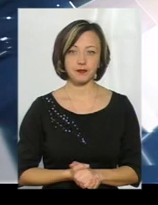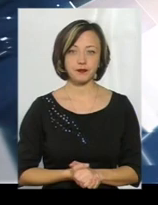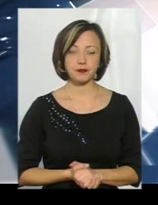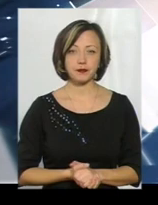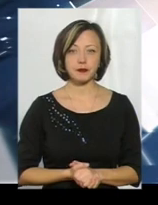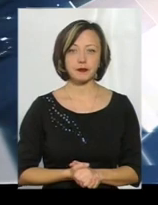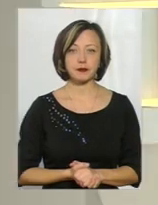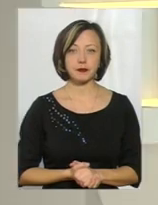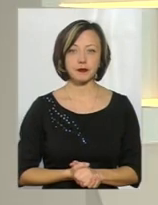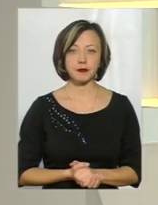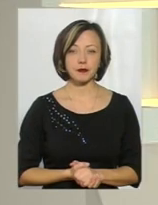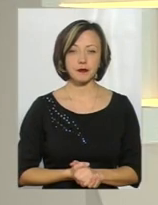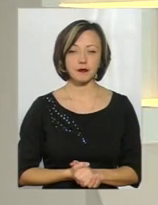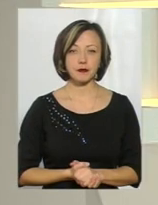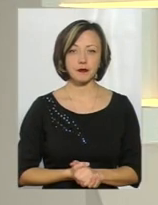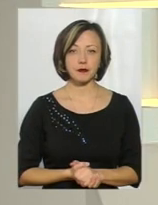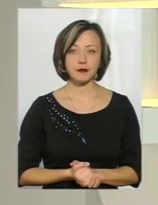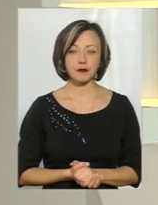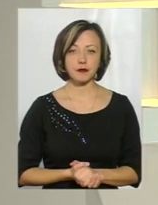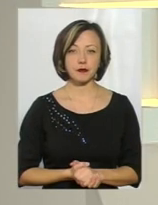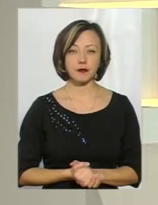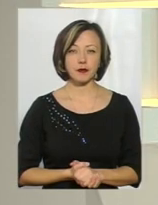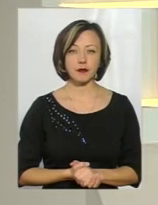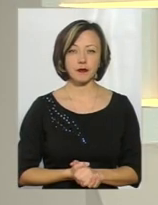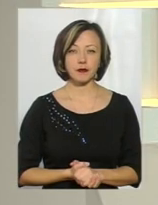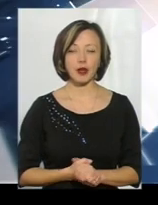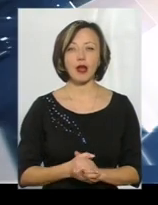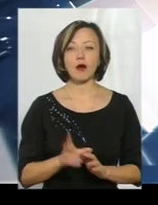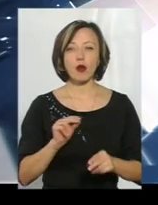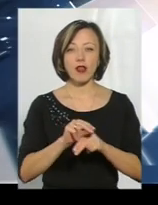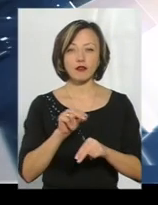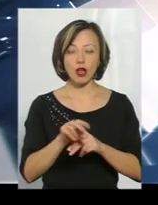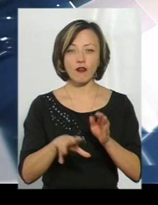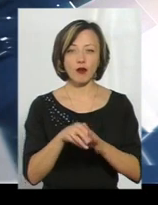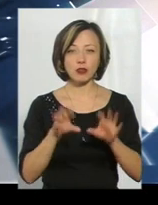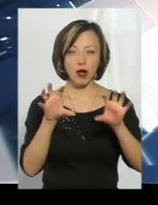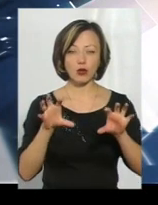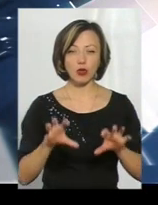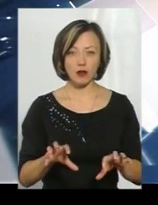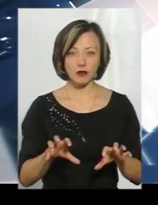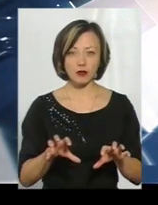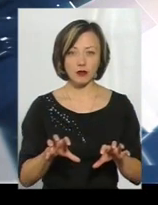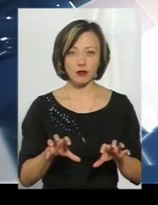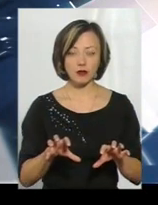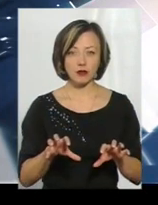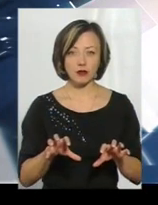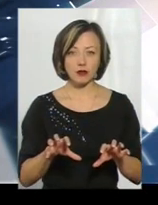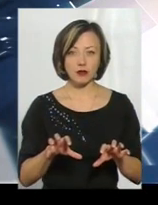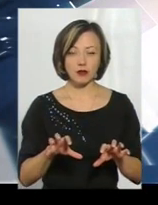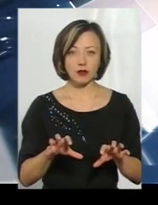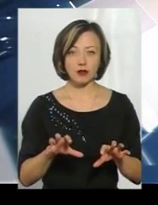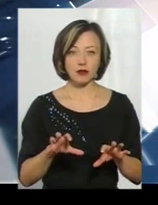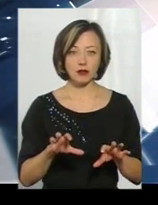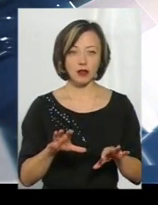Пане Юрію, скажіть, будь ласка, які порушення... ...навчанню виборчого законодавства не було можливості